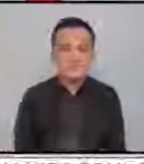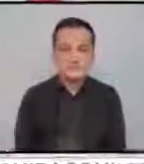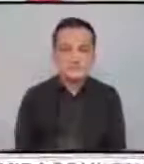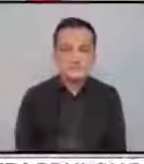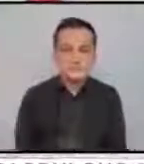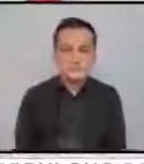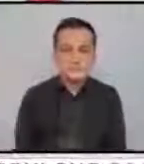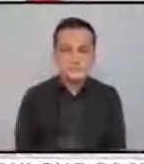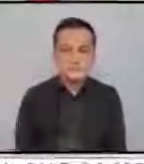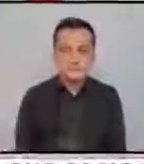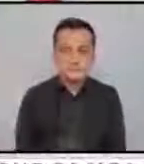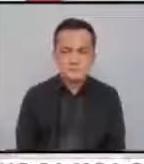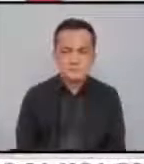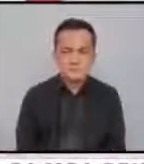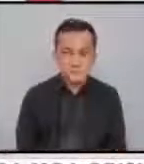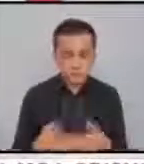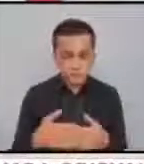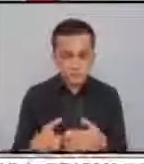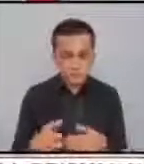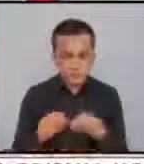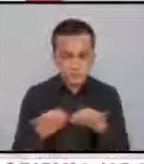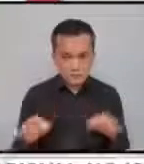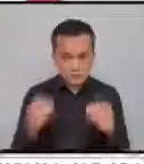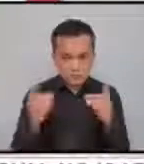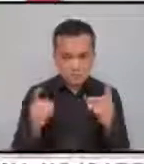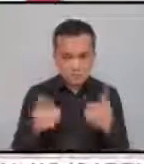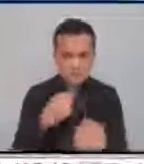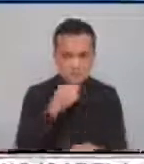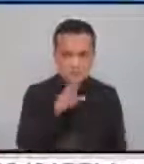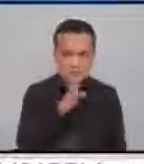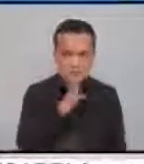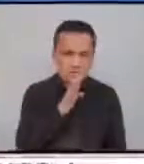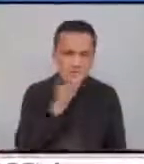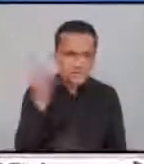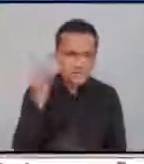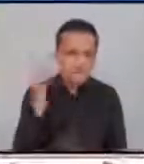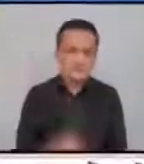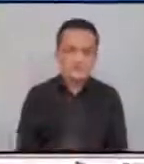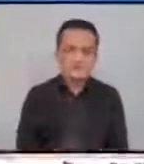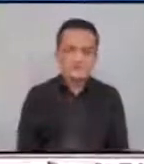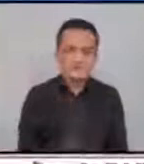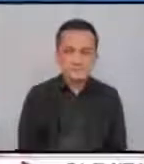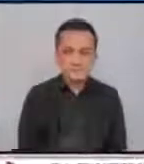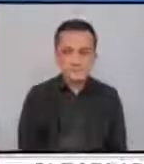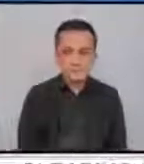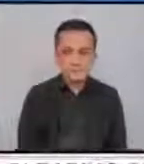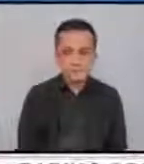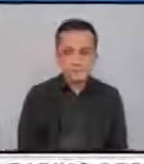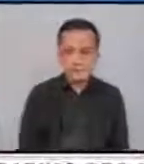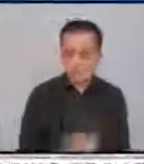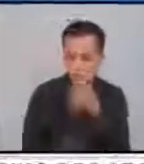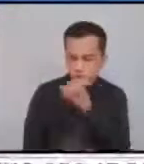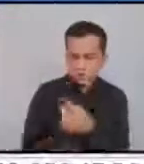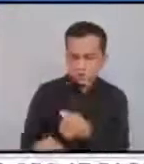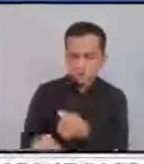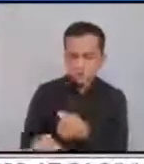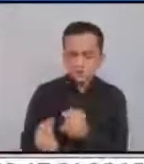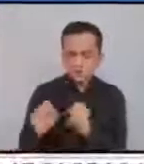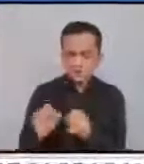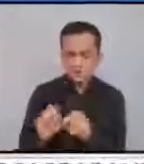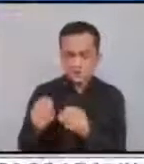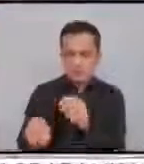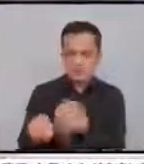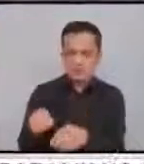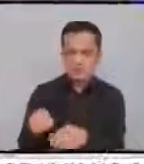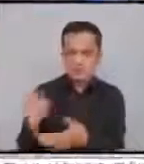bases. May sinasabi yung floor director ng ingay. Ayan. Tapos po, after na ng mga bases, pwede kang maglagay ng designs like this. Oh.